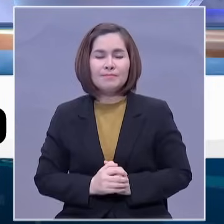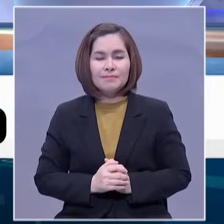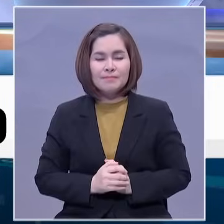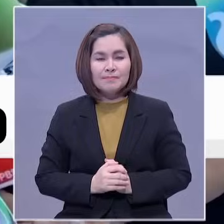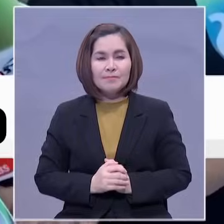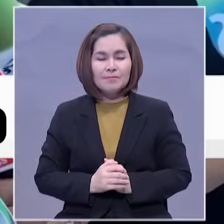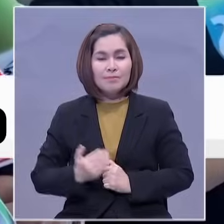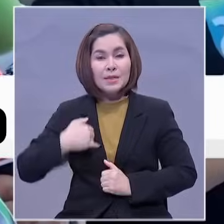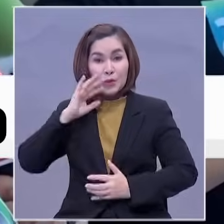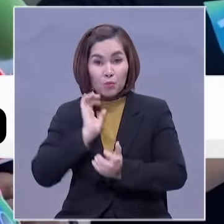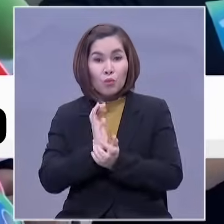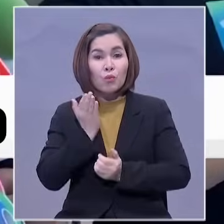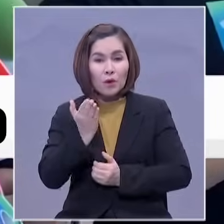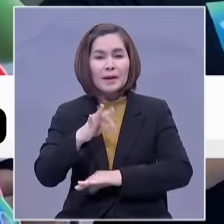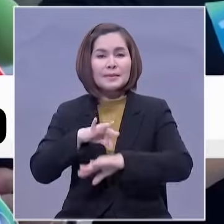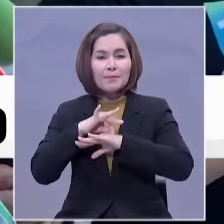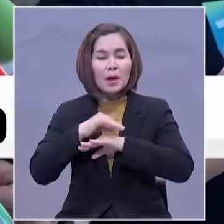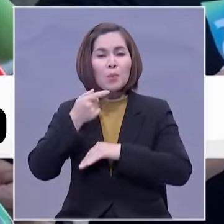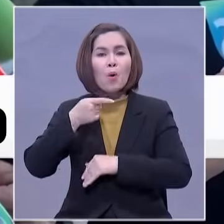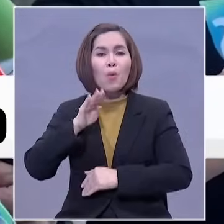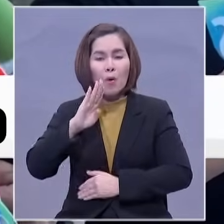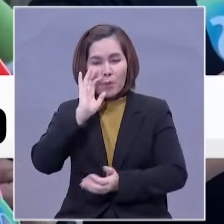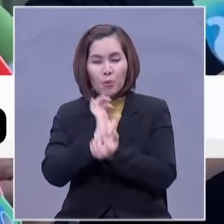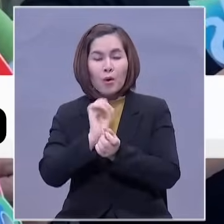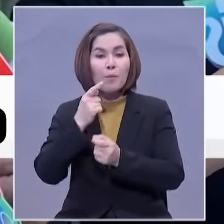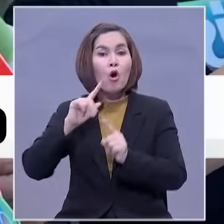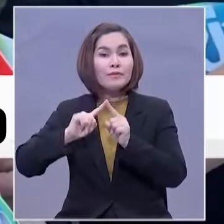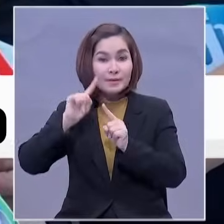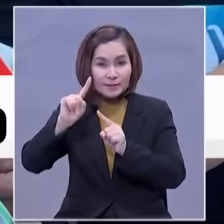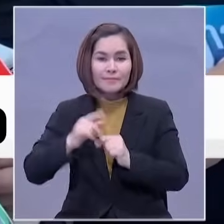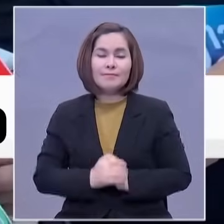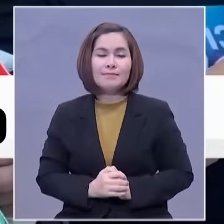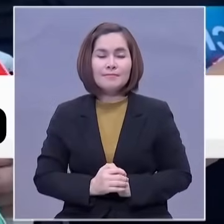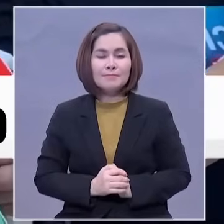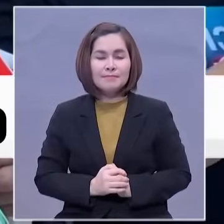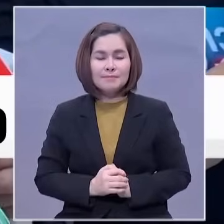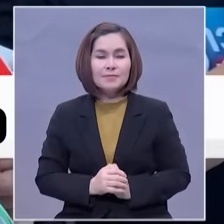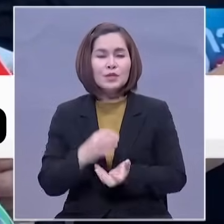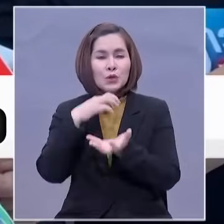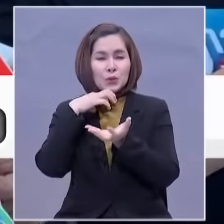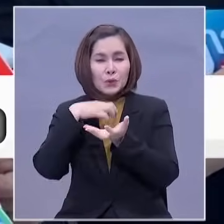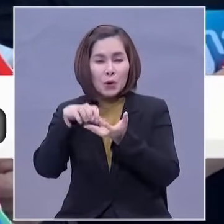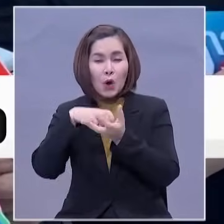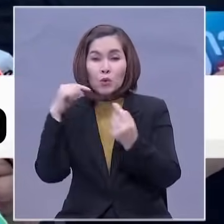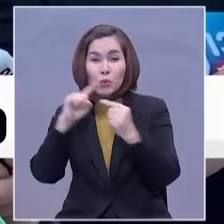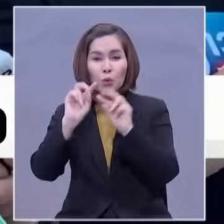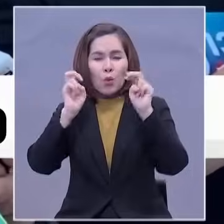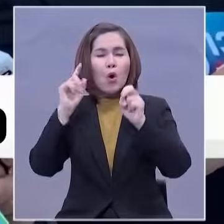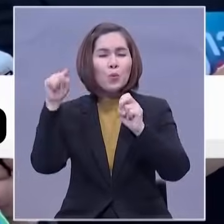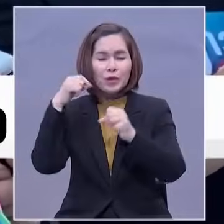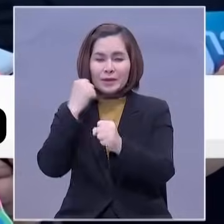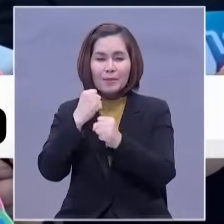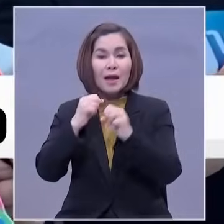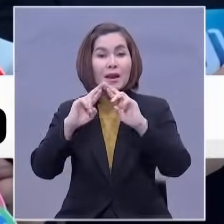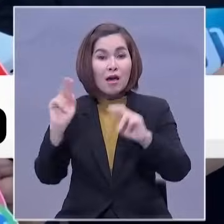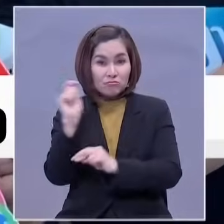จิรสันต์แก้วแสงเอกผู้บัญชาการตำรวจพุธรภาค 1นะครับท่านก็บอกว่าจากกรณีพสาวร้านอาหารผู้เสีย